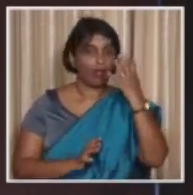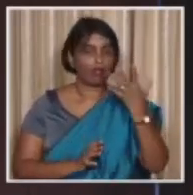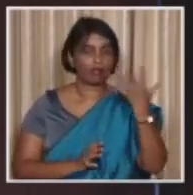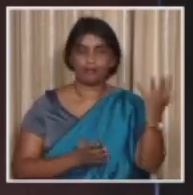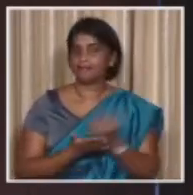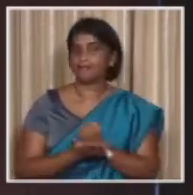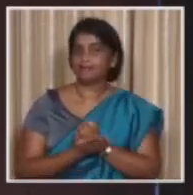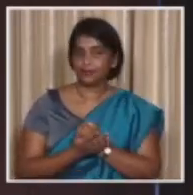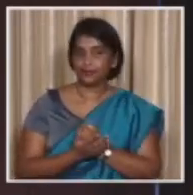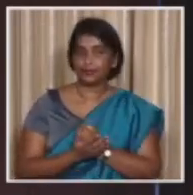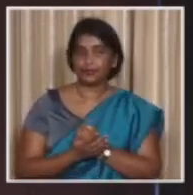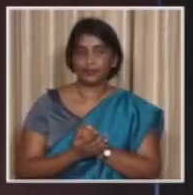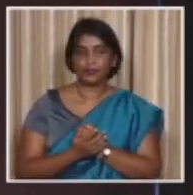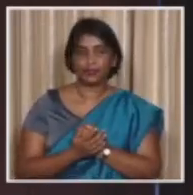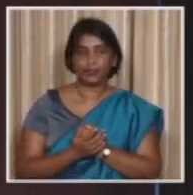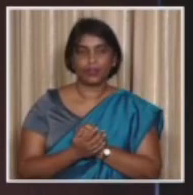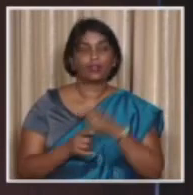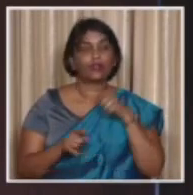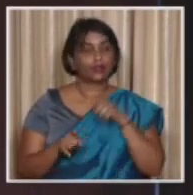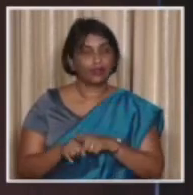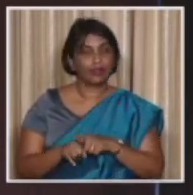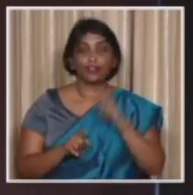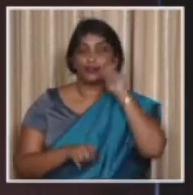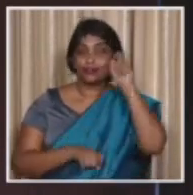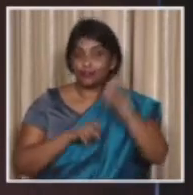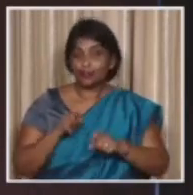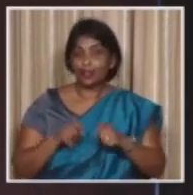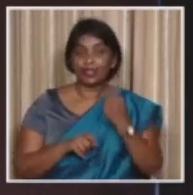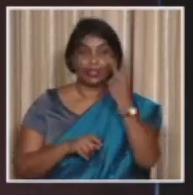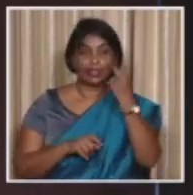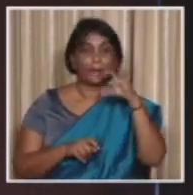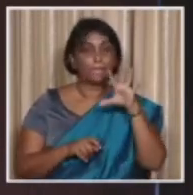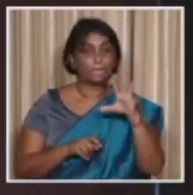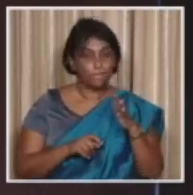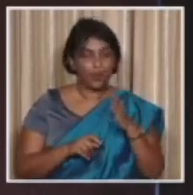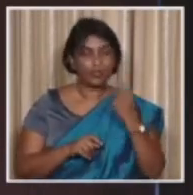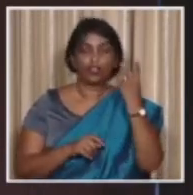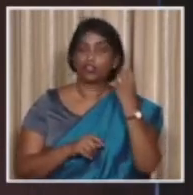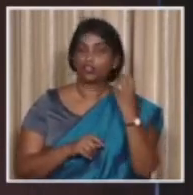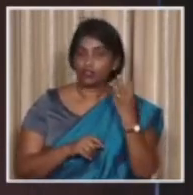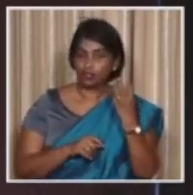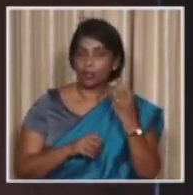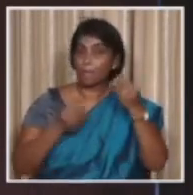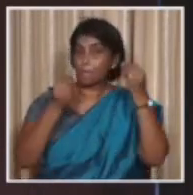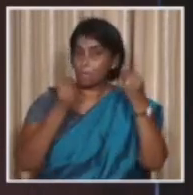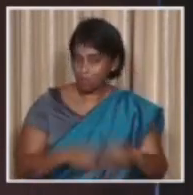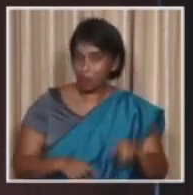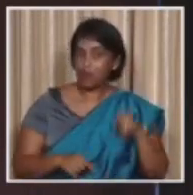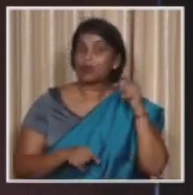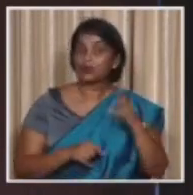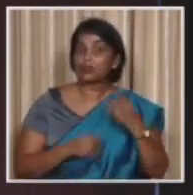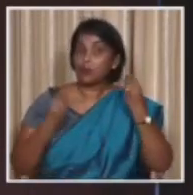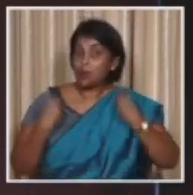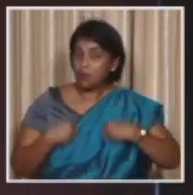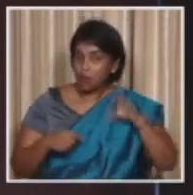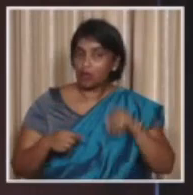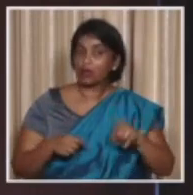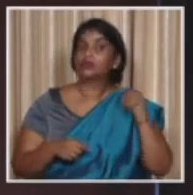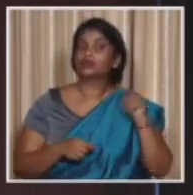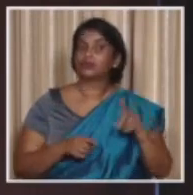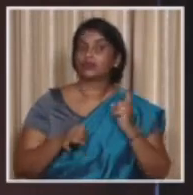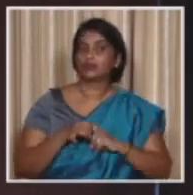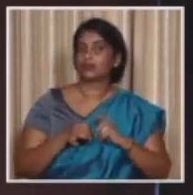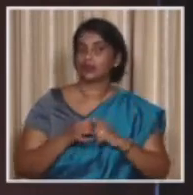අරගෙන කෙලවලා. එතකොට ජනතාවට රුපියල් 2500 3000ක පාඩුවක් තියෙනවා. ඒ පාඩුව තුල මේ